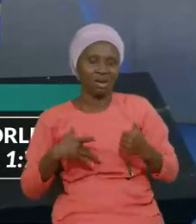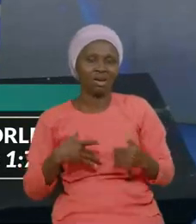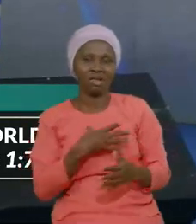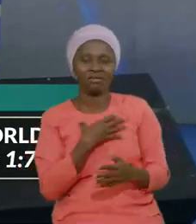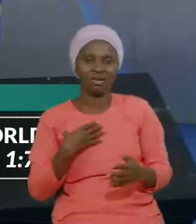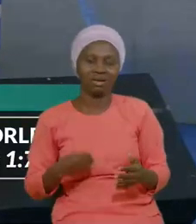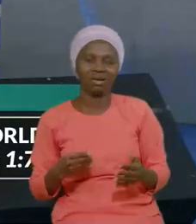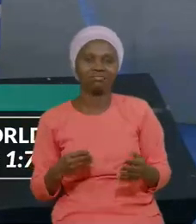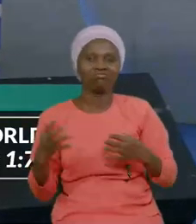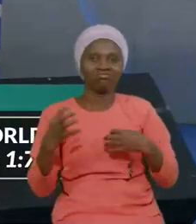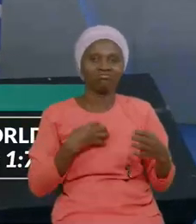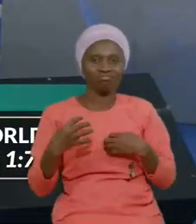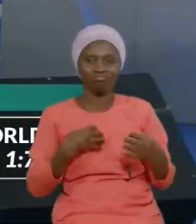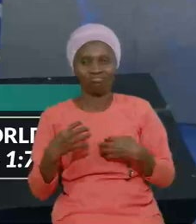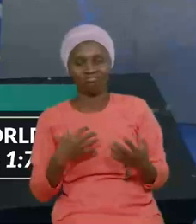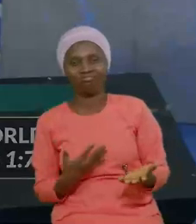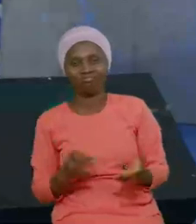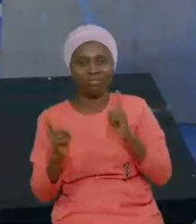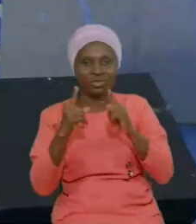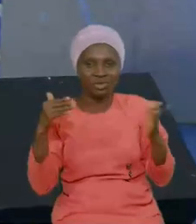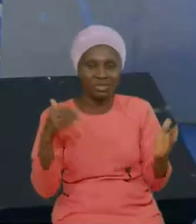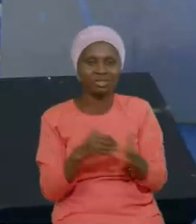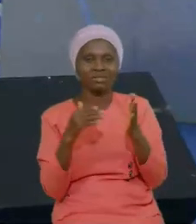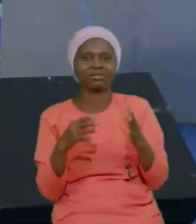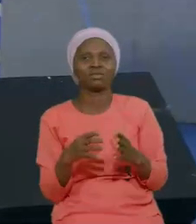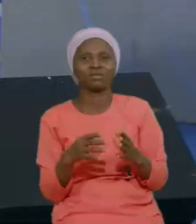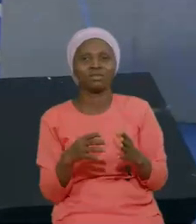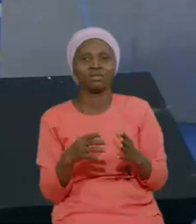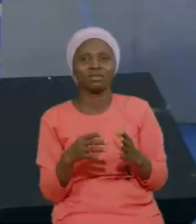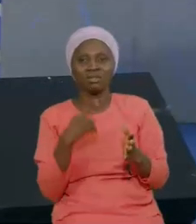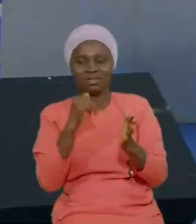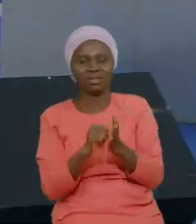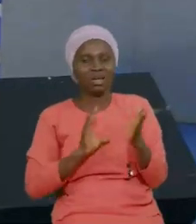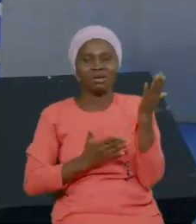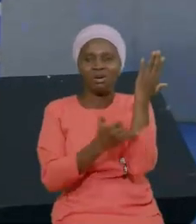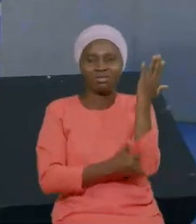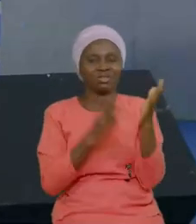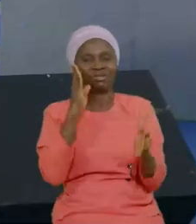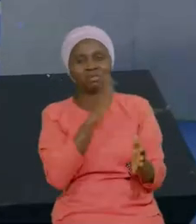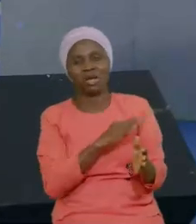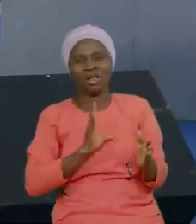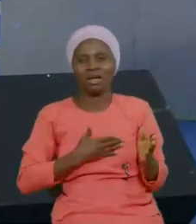Il y a des gens qui traversent la vie en train de critiquer seulement. Oh, notre pays est corrompu, hein.